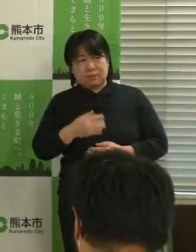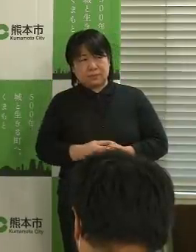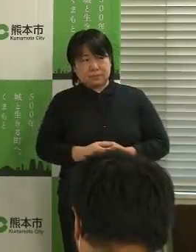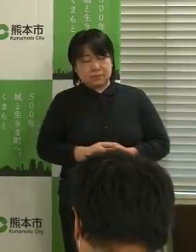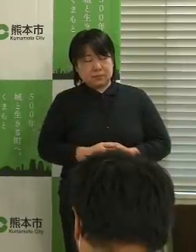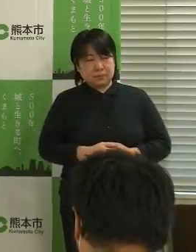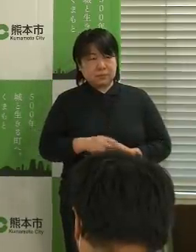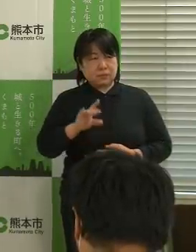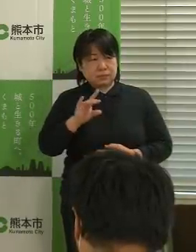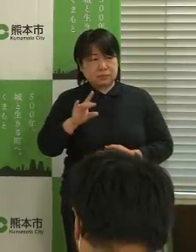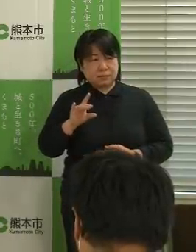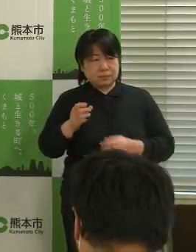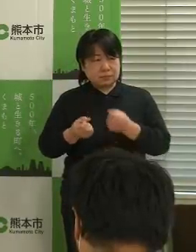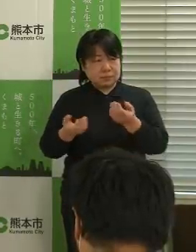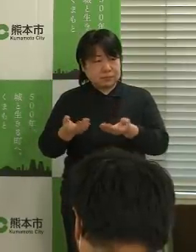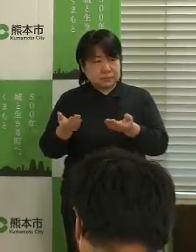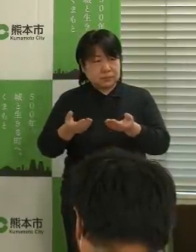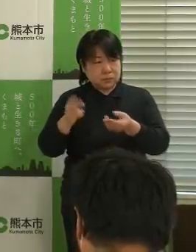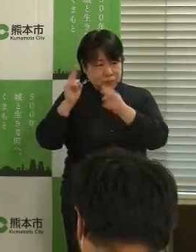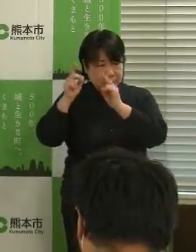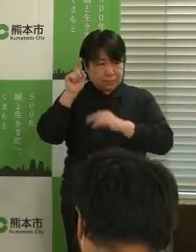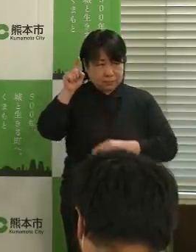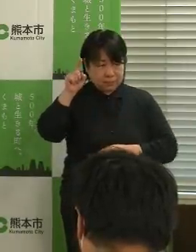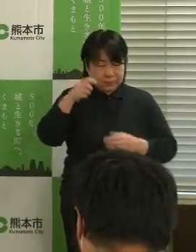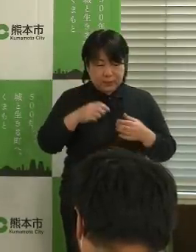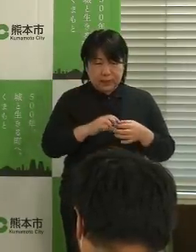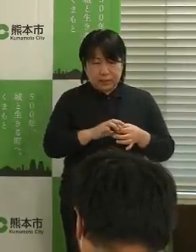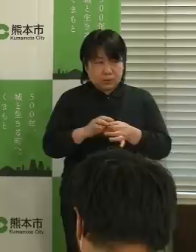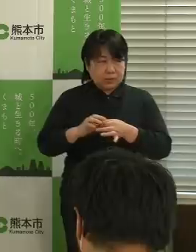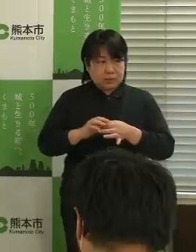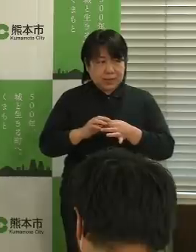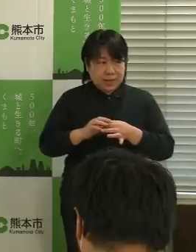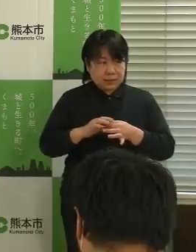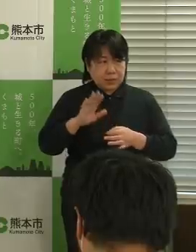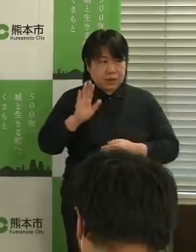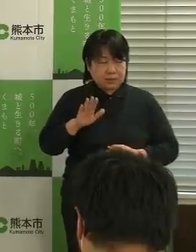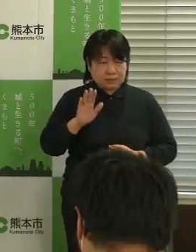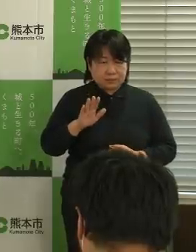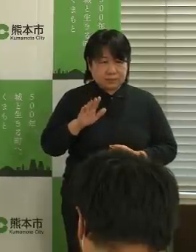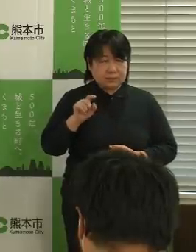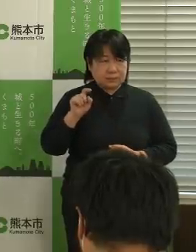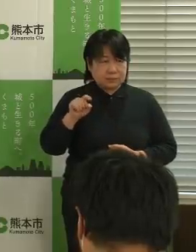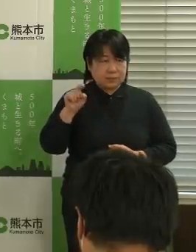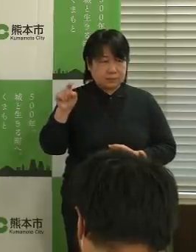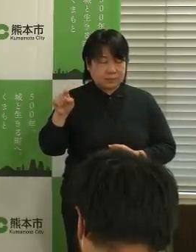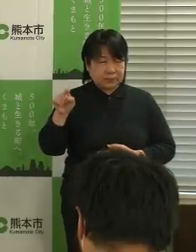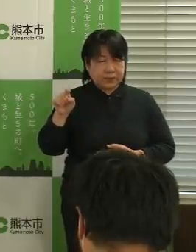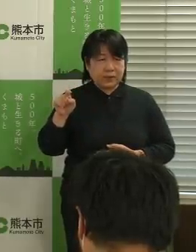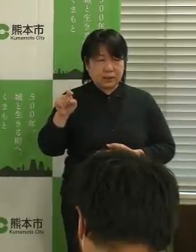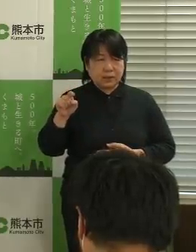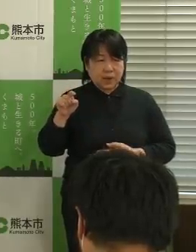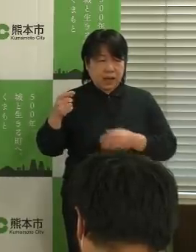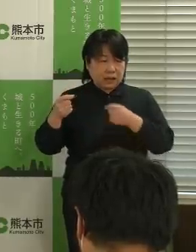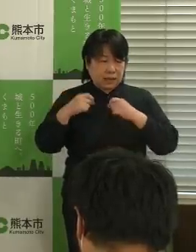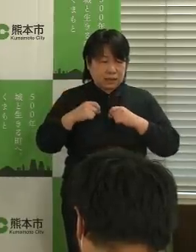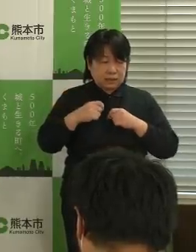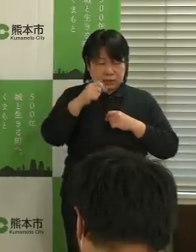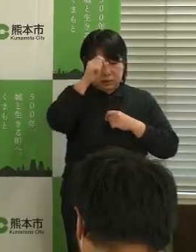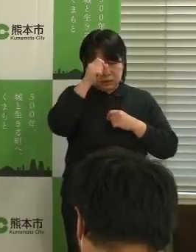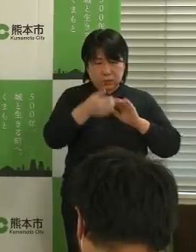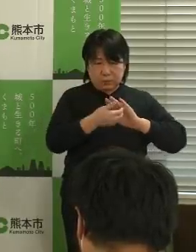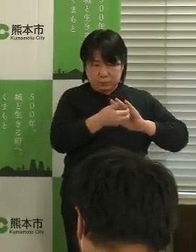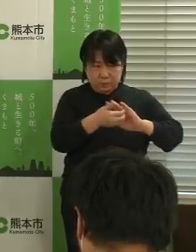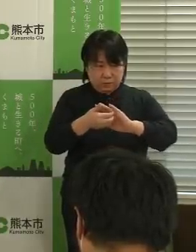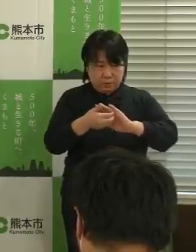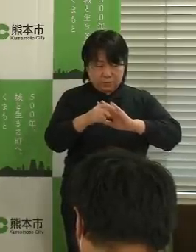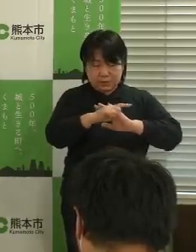クシー事業者の皆さん、あるいはそういう組合もございますので、そういったところにはですね、感染症防止のためのですね、さ